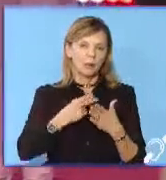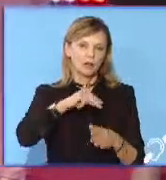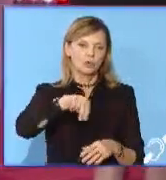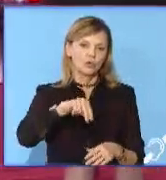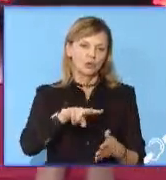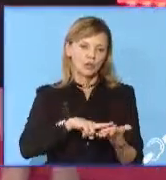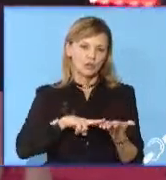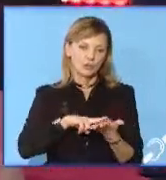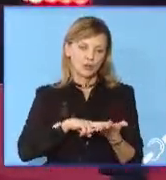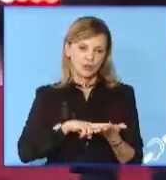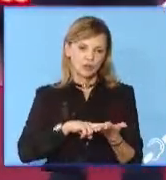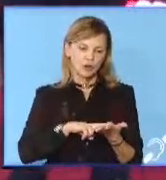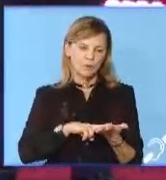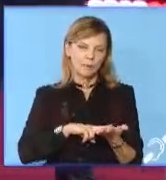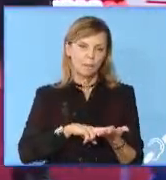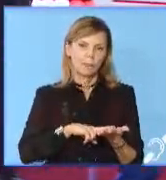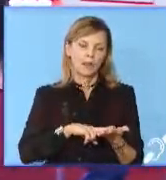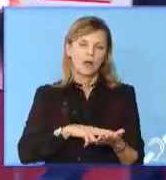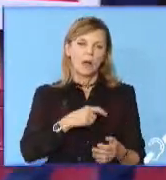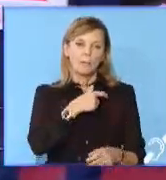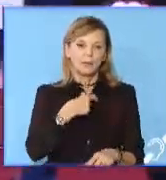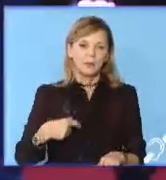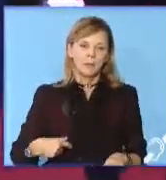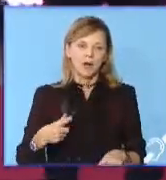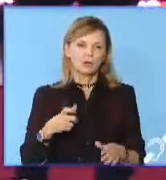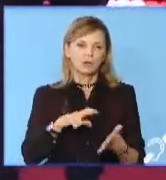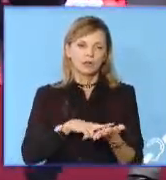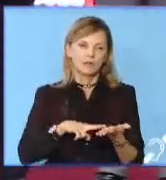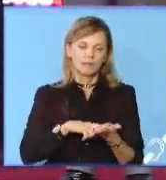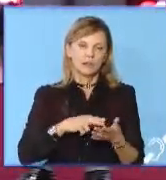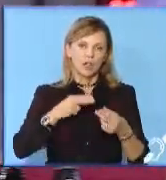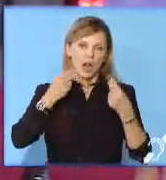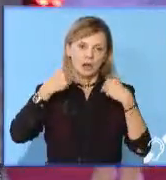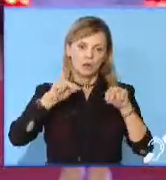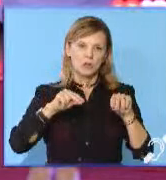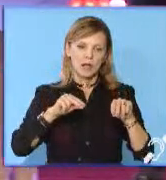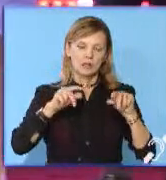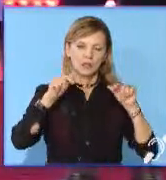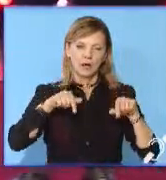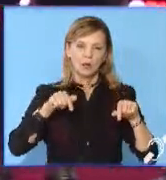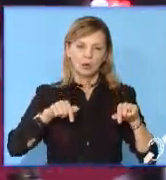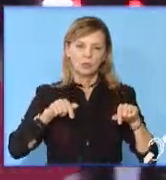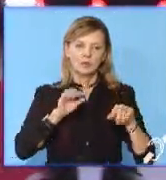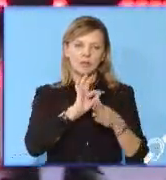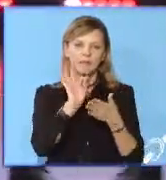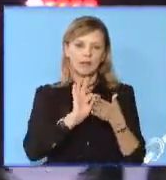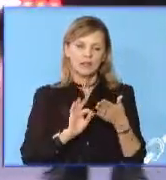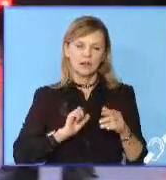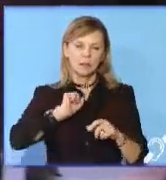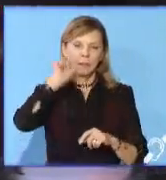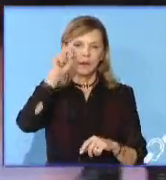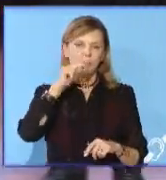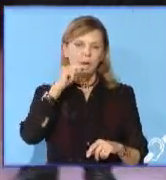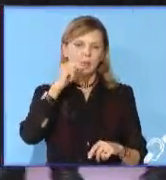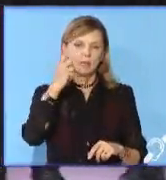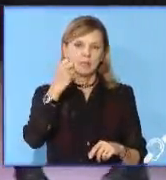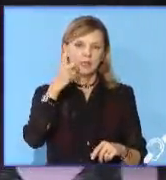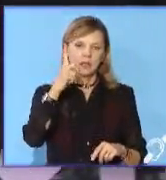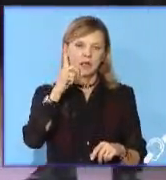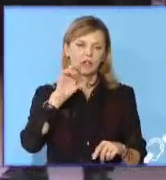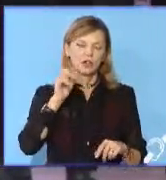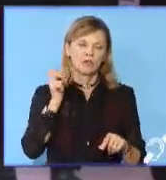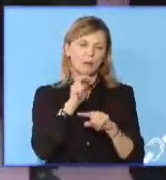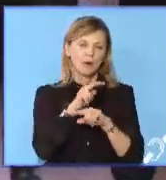care le reprezentăm. Mircea Gutău, primarul municipiului Râmnicu Vâlcea, a declarat că la momentul oportun se va înscrie în PSD și va candida anul